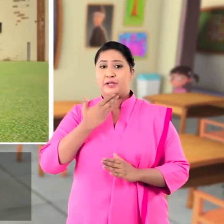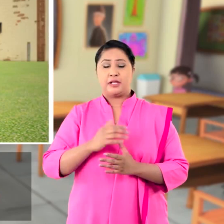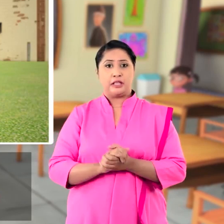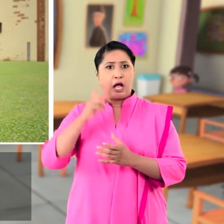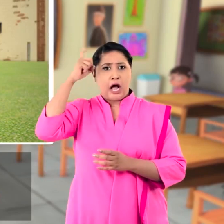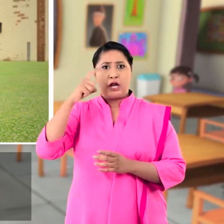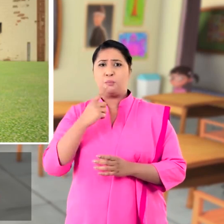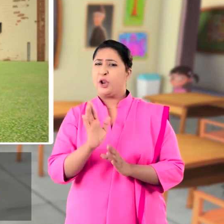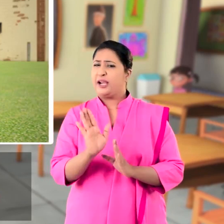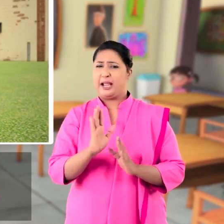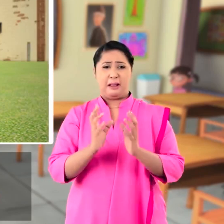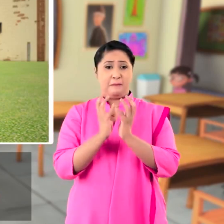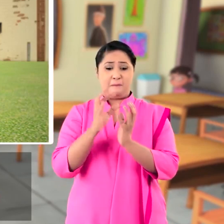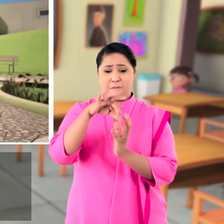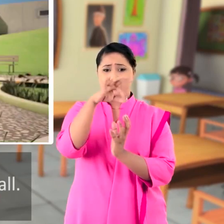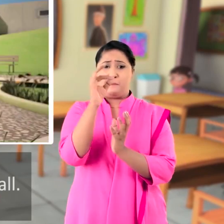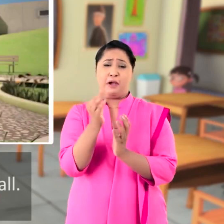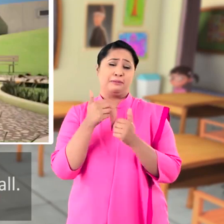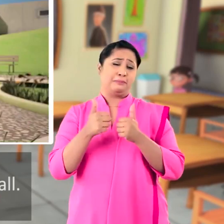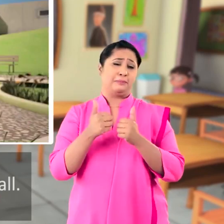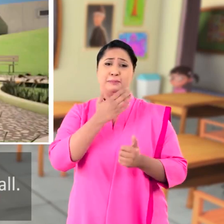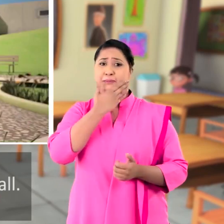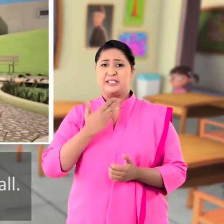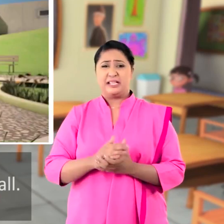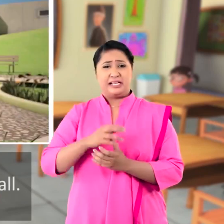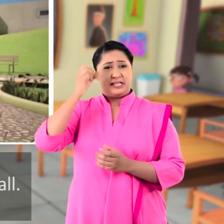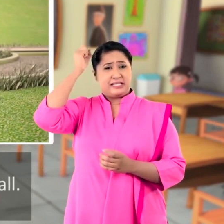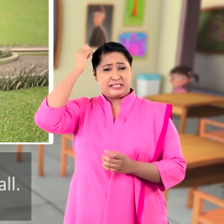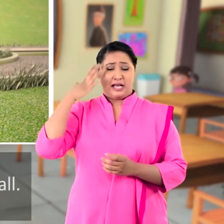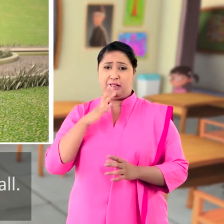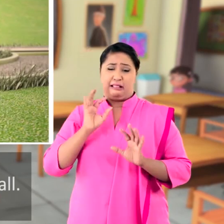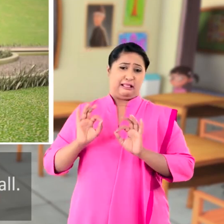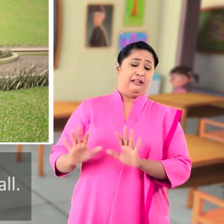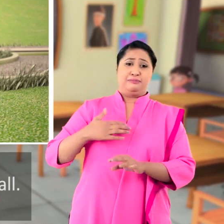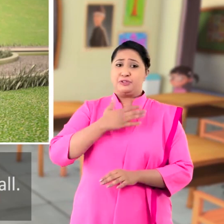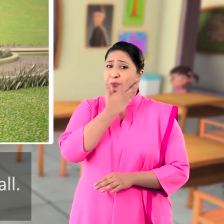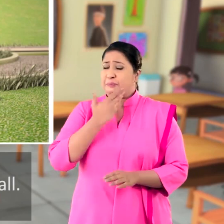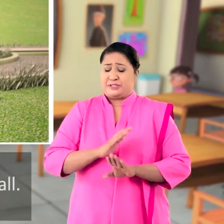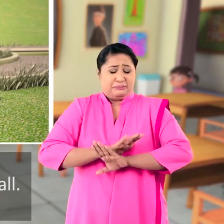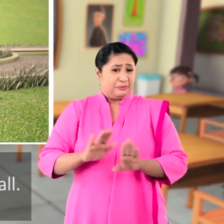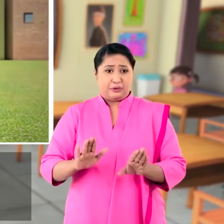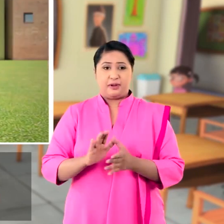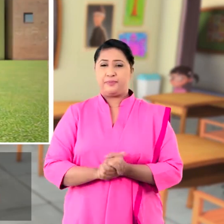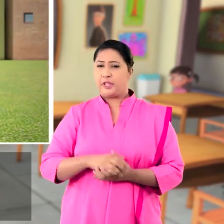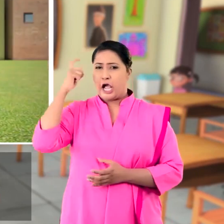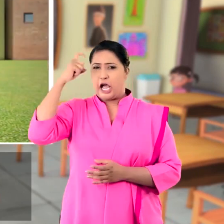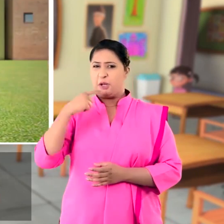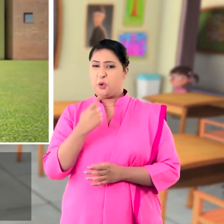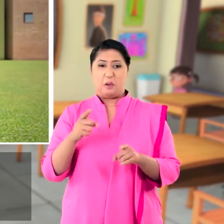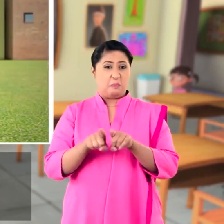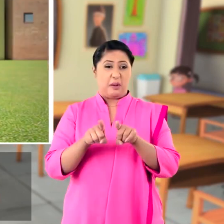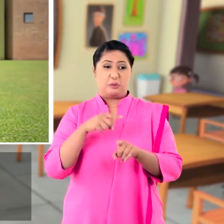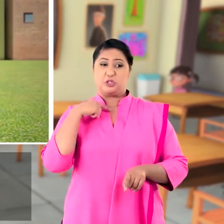होते हैं। बैंगन करते हैं, बैंगन बेस्ट है। बैंगन? इव, मुझे बैंगन बिल्कुल नहीं पसंद। मुझे टींडे और